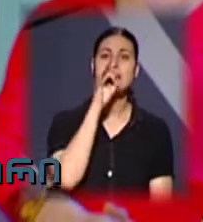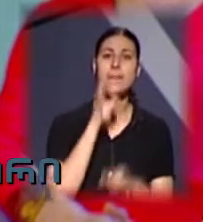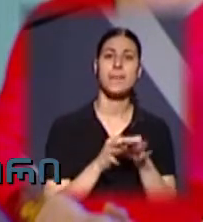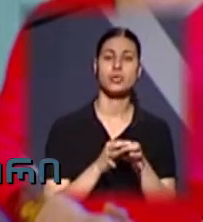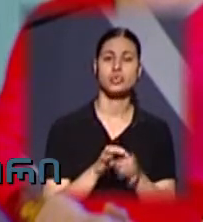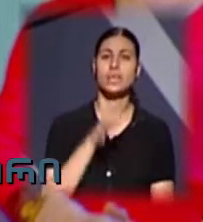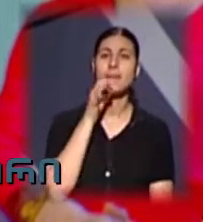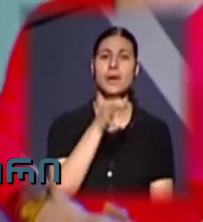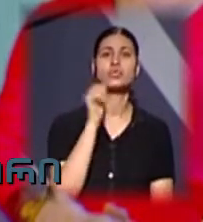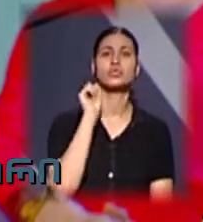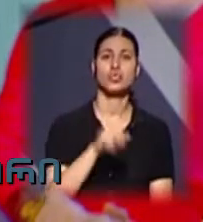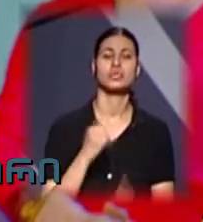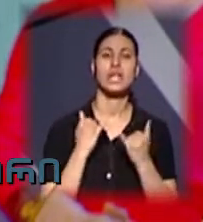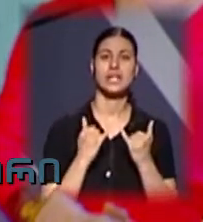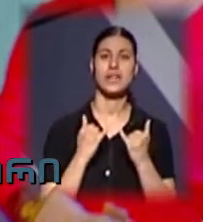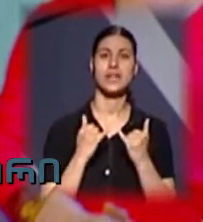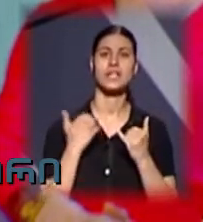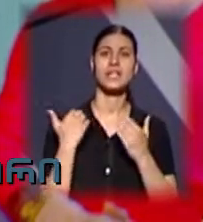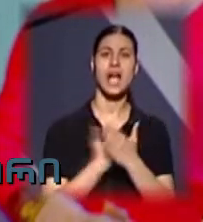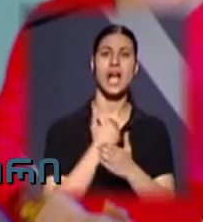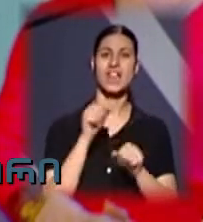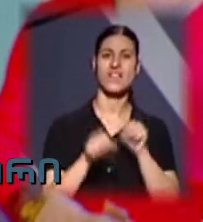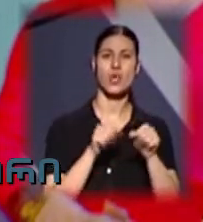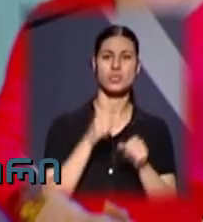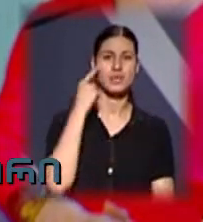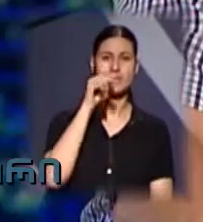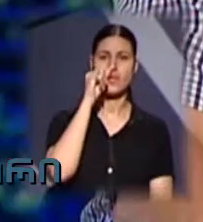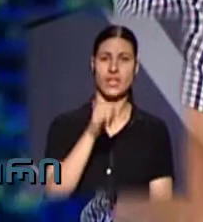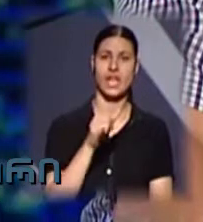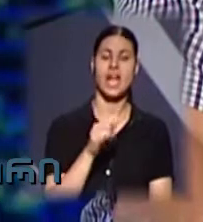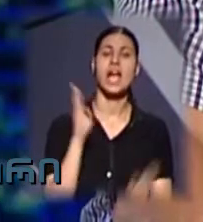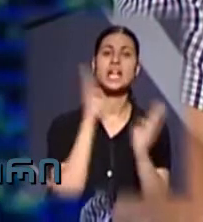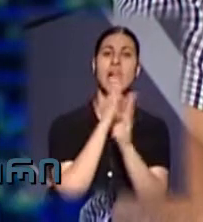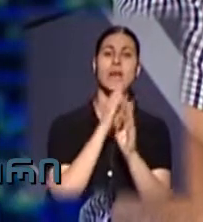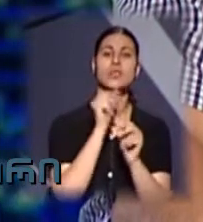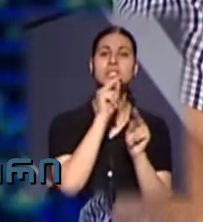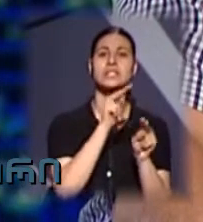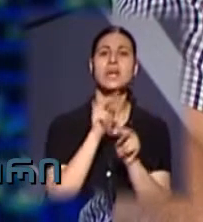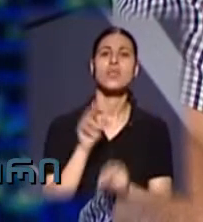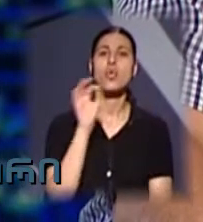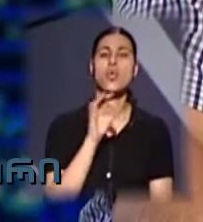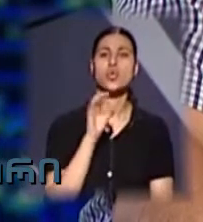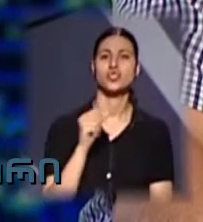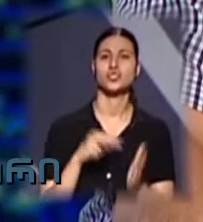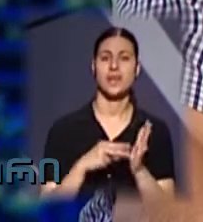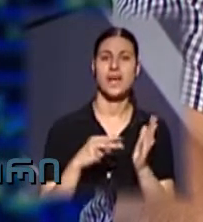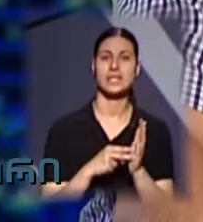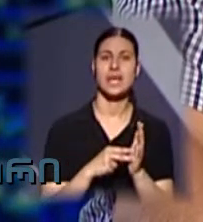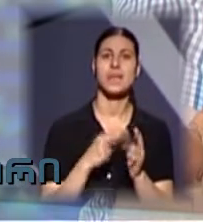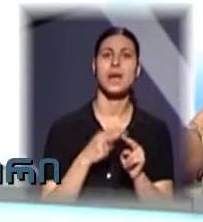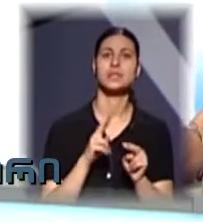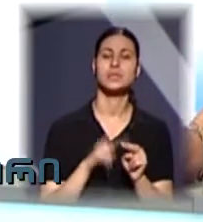გაცემა შეუძლია დღევანდელ ანუ ახალ ველოსიპედს ვერ გამოვიგონებთ გარემოზე ზემოქმედების შეფასებას რომელიც